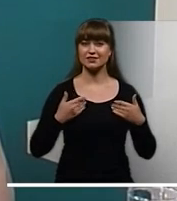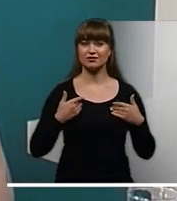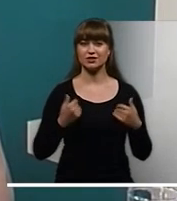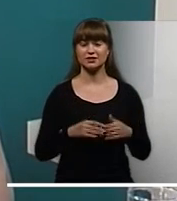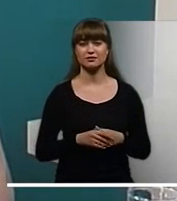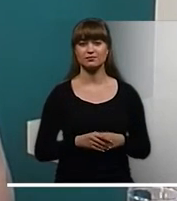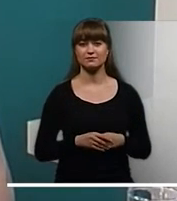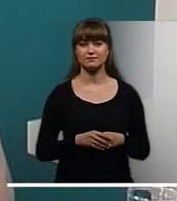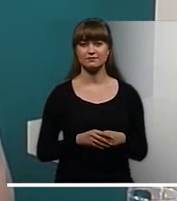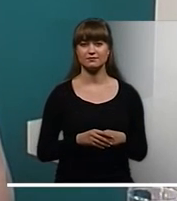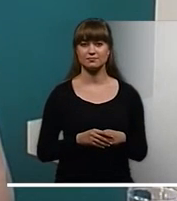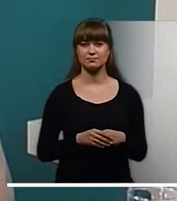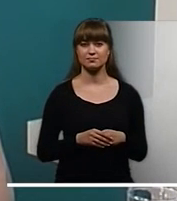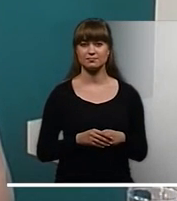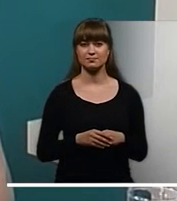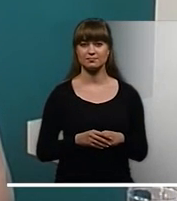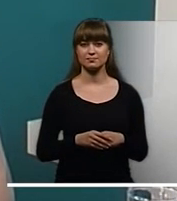Здравствуйте,